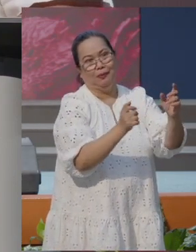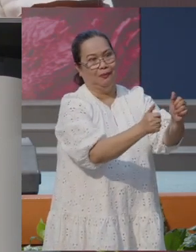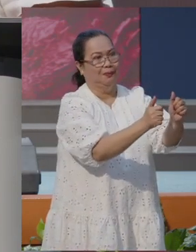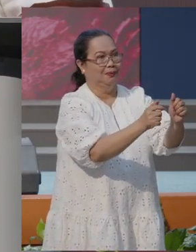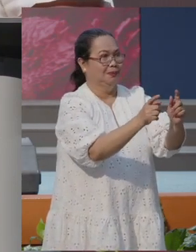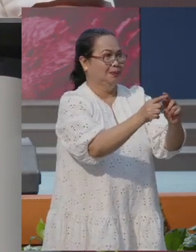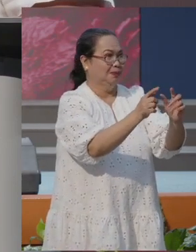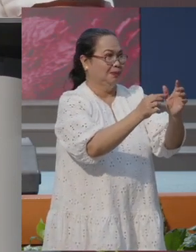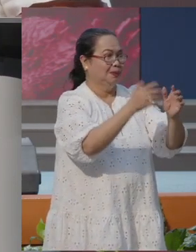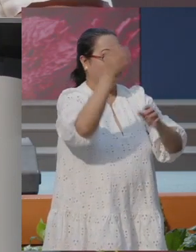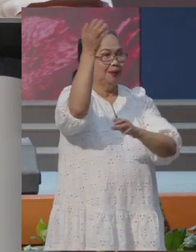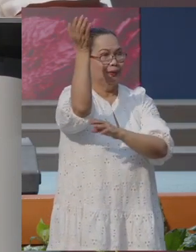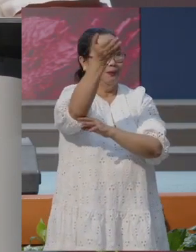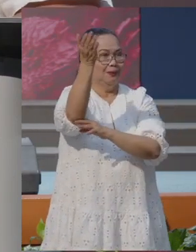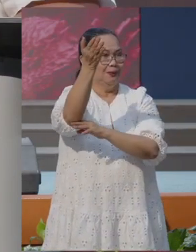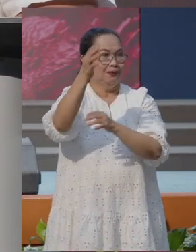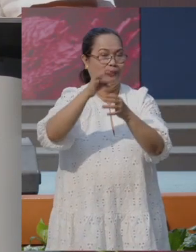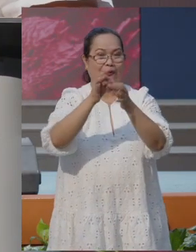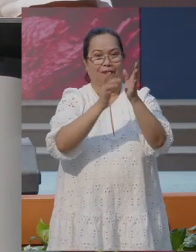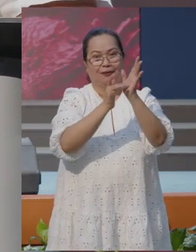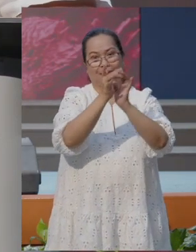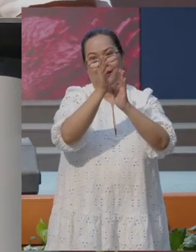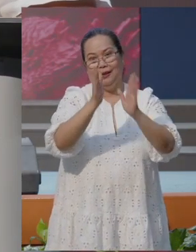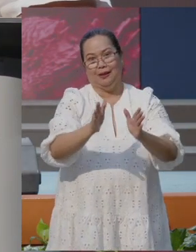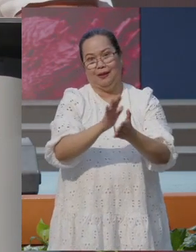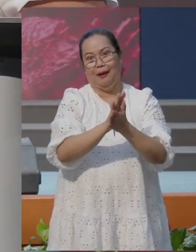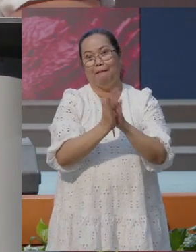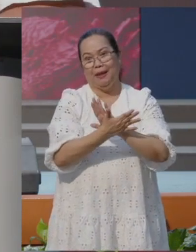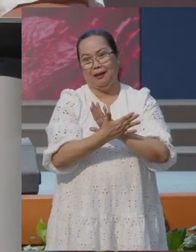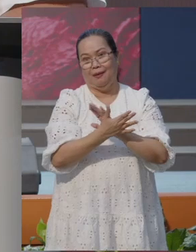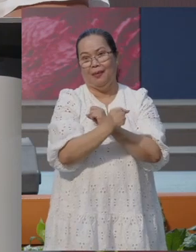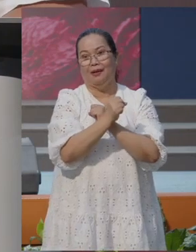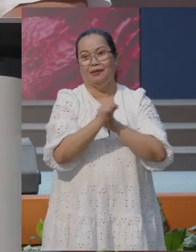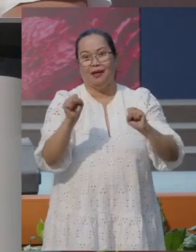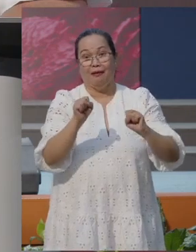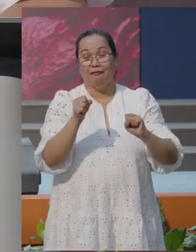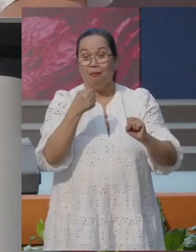na ebanghelista ng Kristiyano. Mga kapatid,